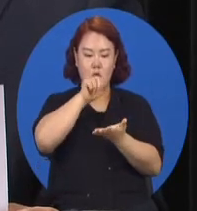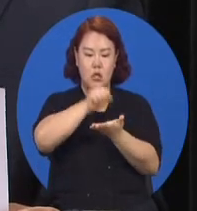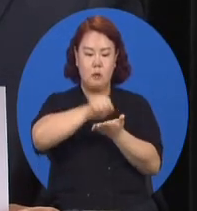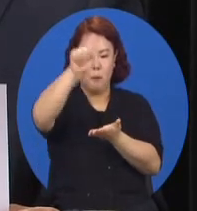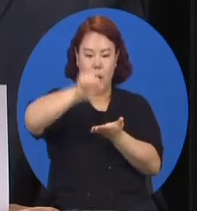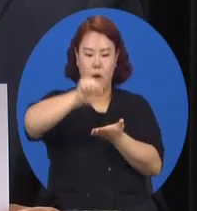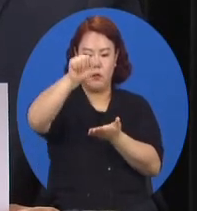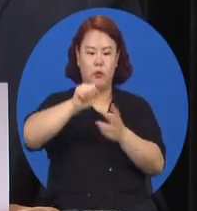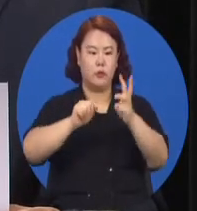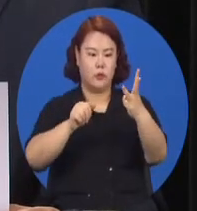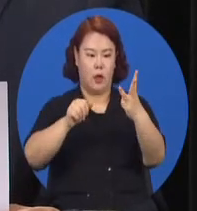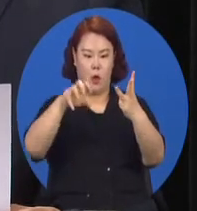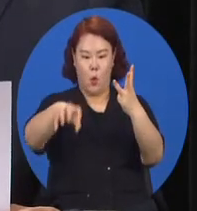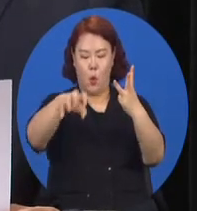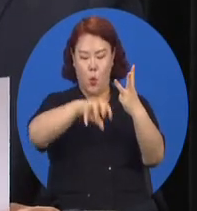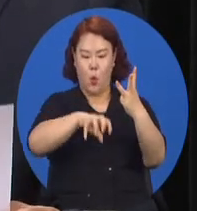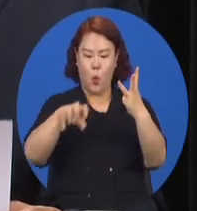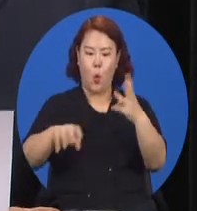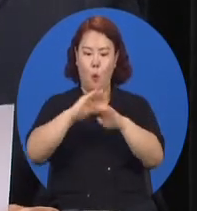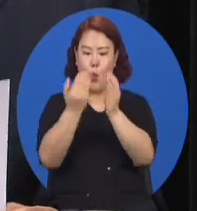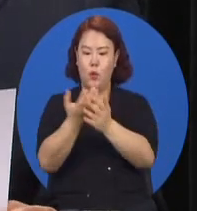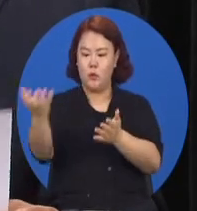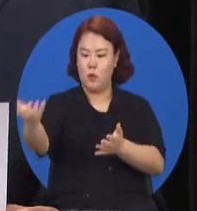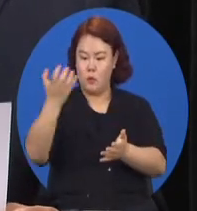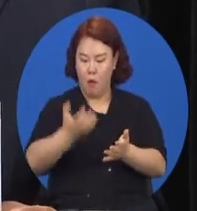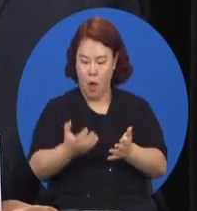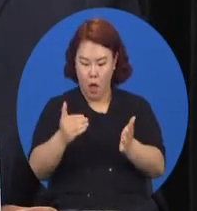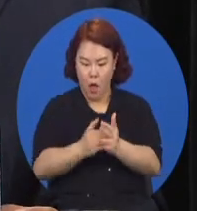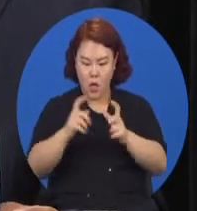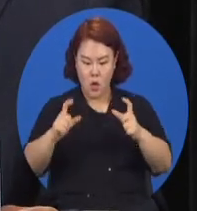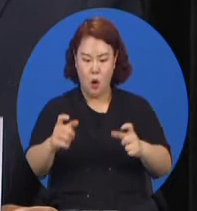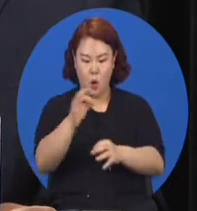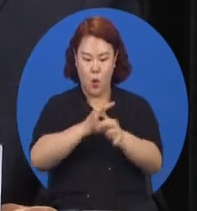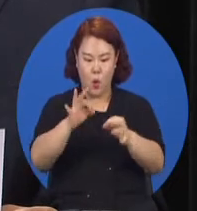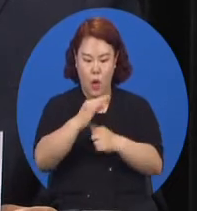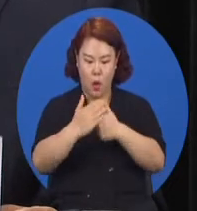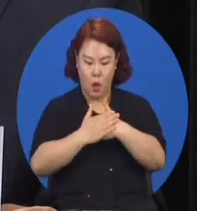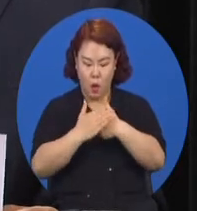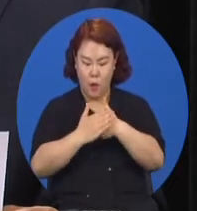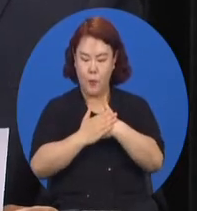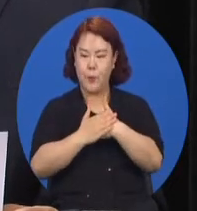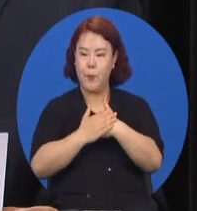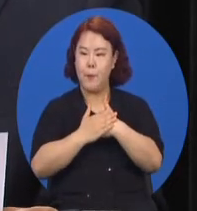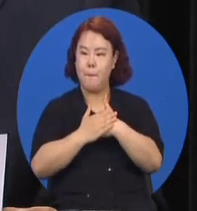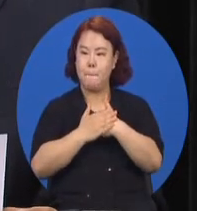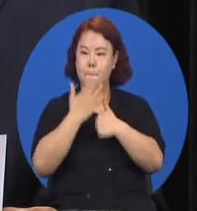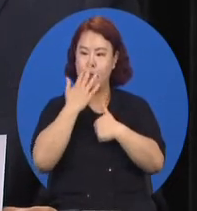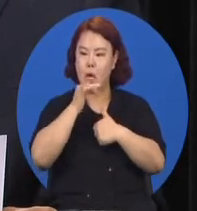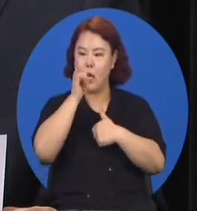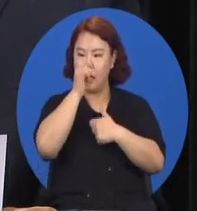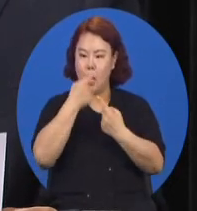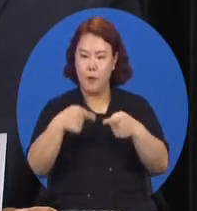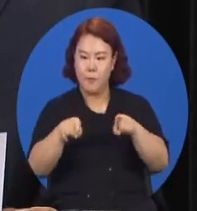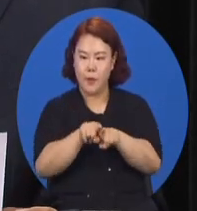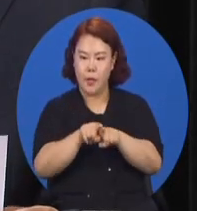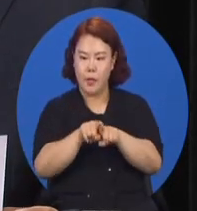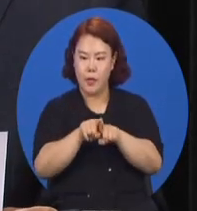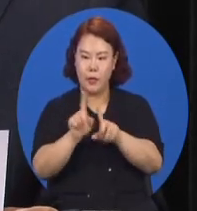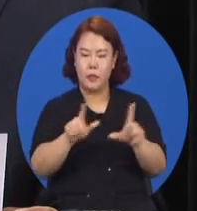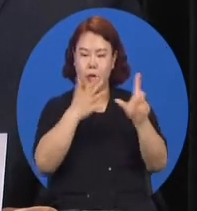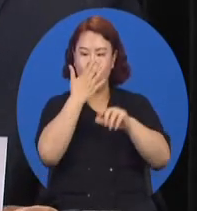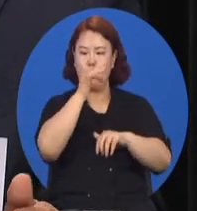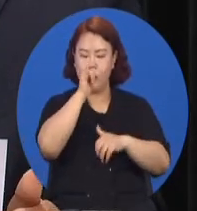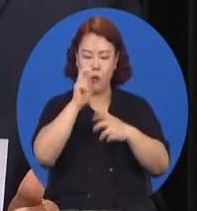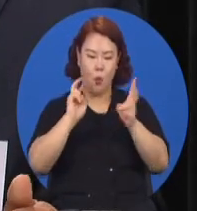우리 지역에 이전을 해서 지역 경제에 도움이 되는 또 그런 방향으로 같이 상생할 수 있는 기업으로